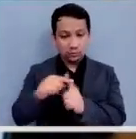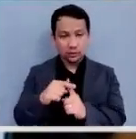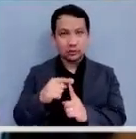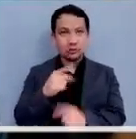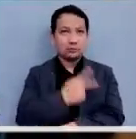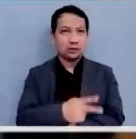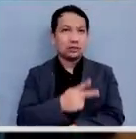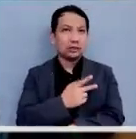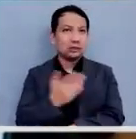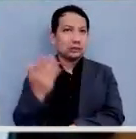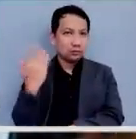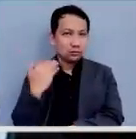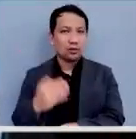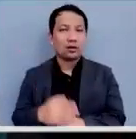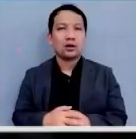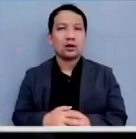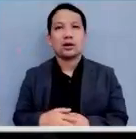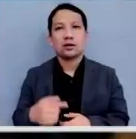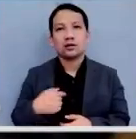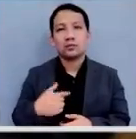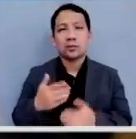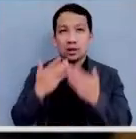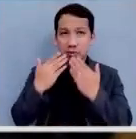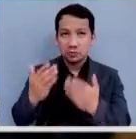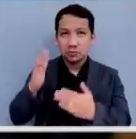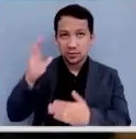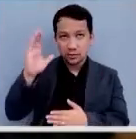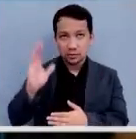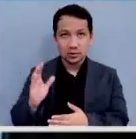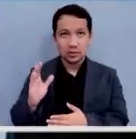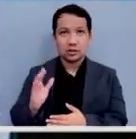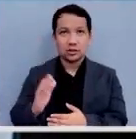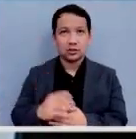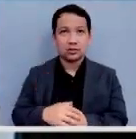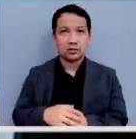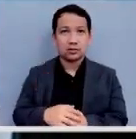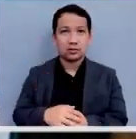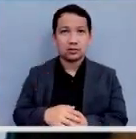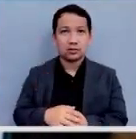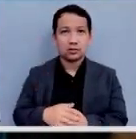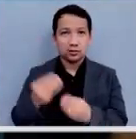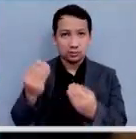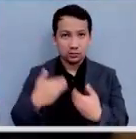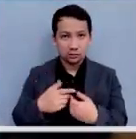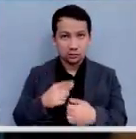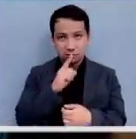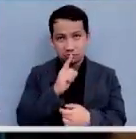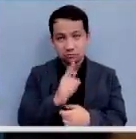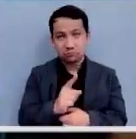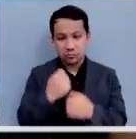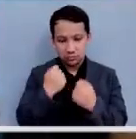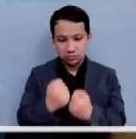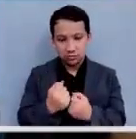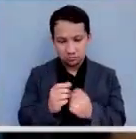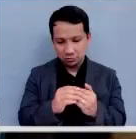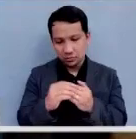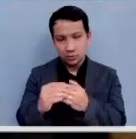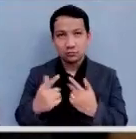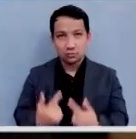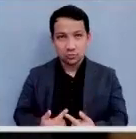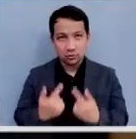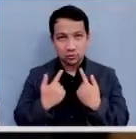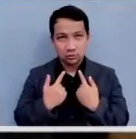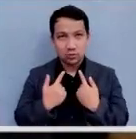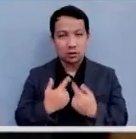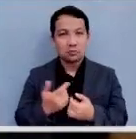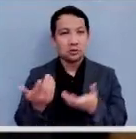patient. And I'm so grateful to God. God gave me a chance to live. Perhaps God